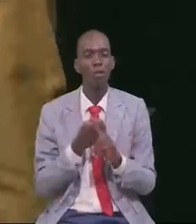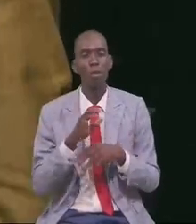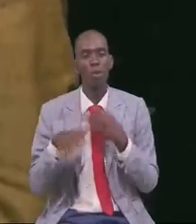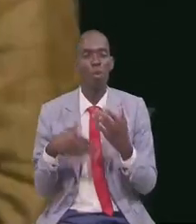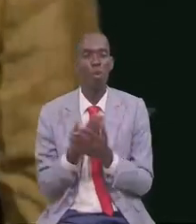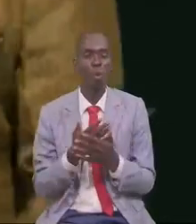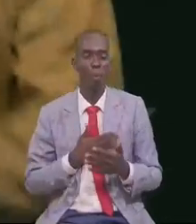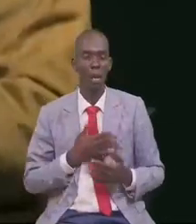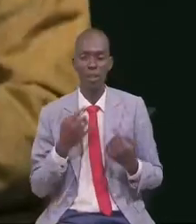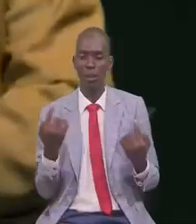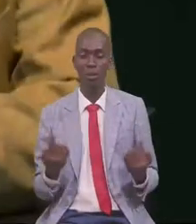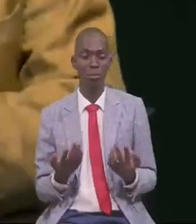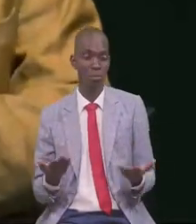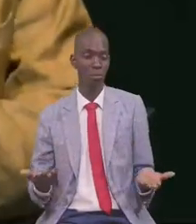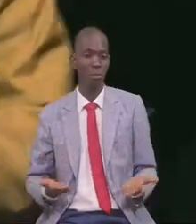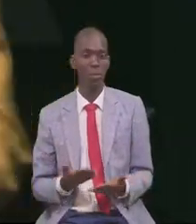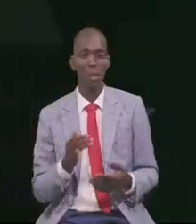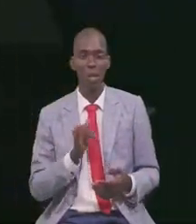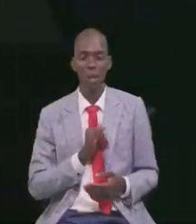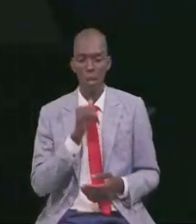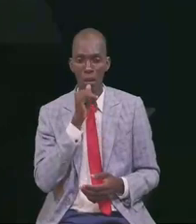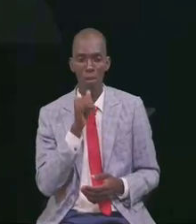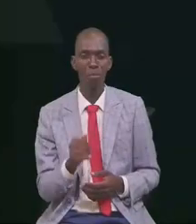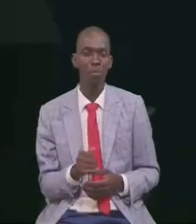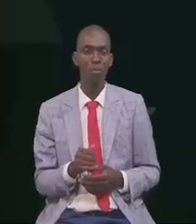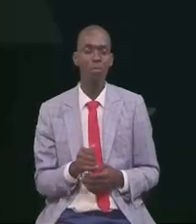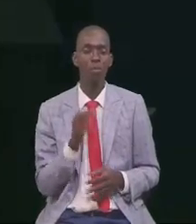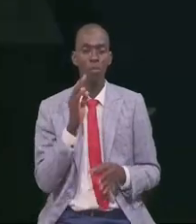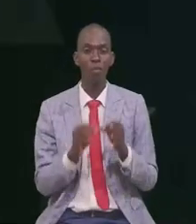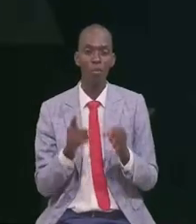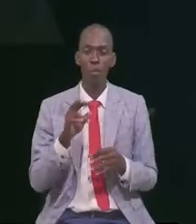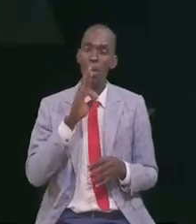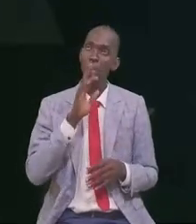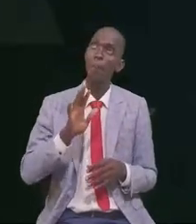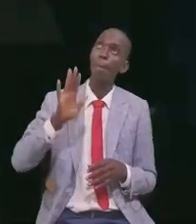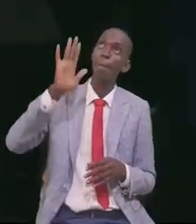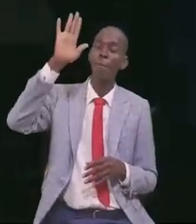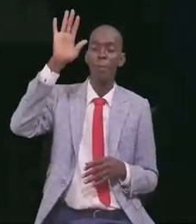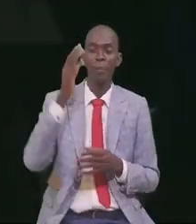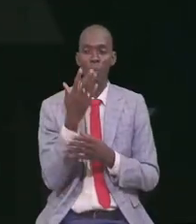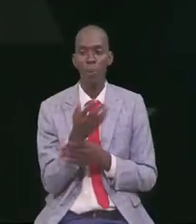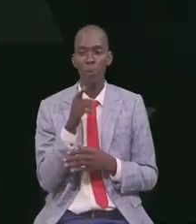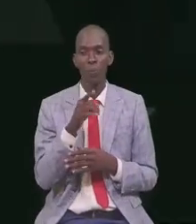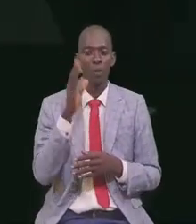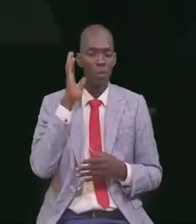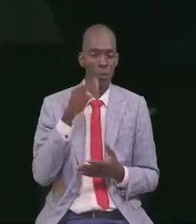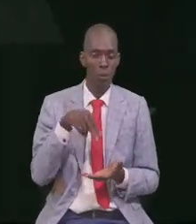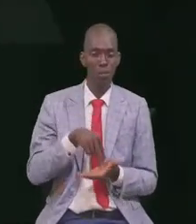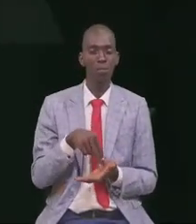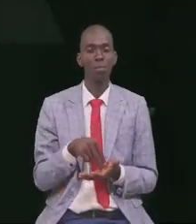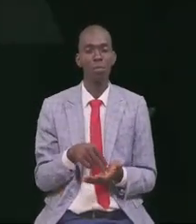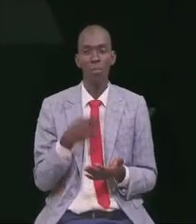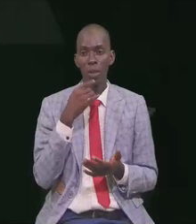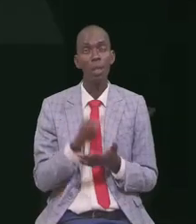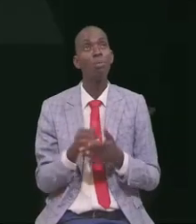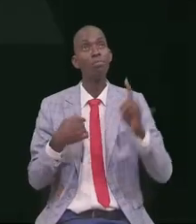voici, lève cette main, lève cette main. Si tu lèves la main, tu vas te mettre debout. Tu dis, je suis l'homme.